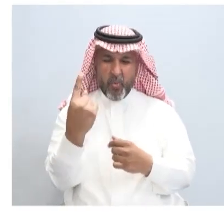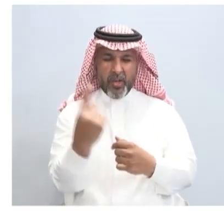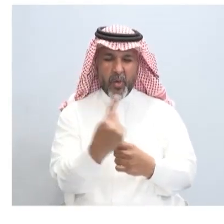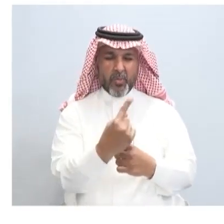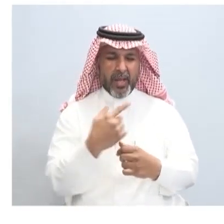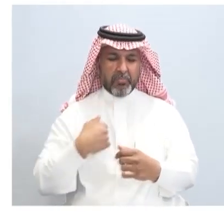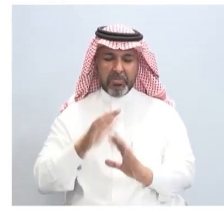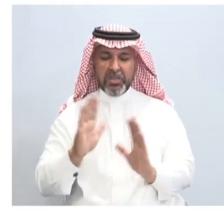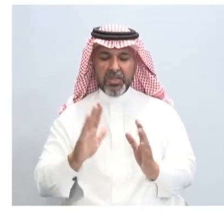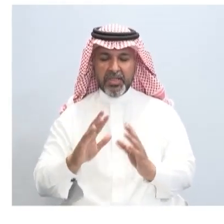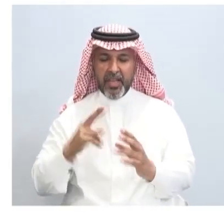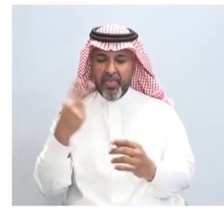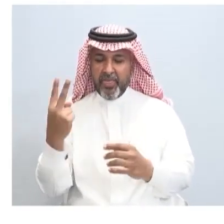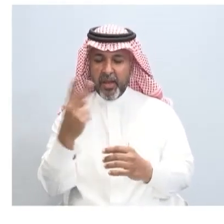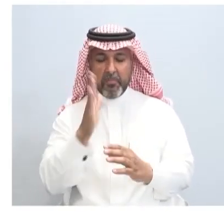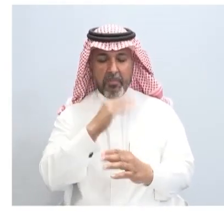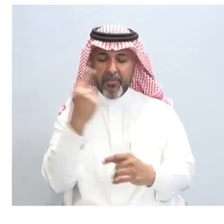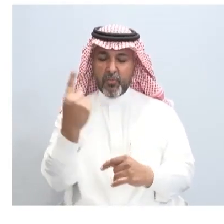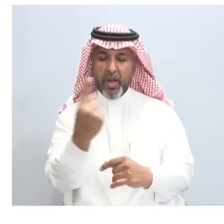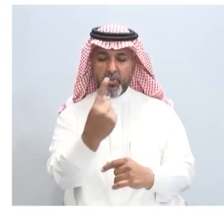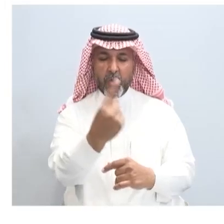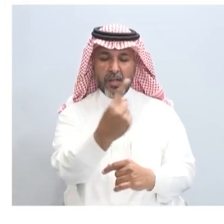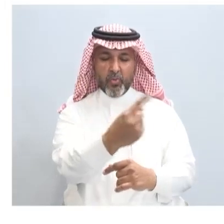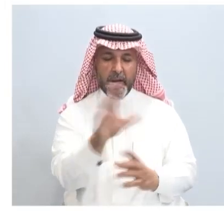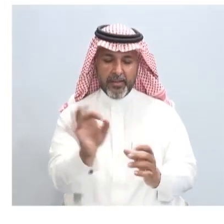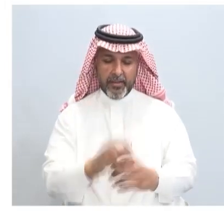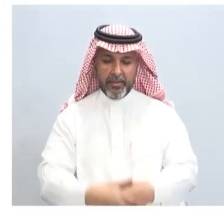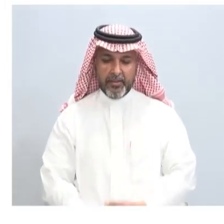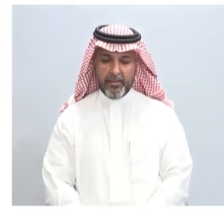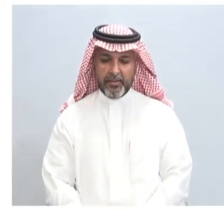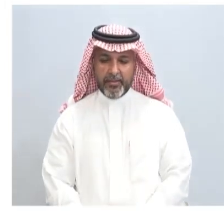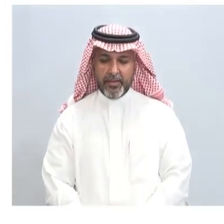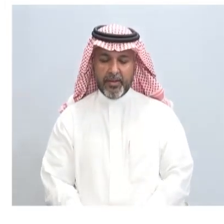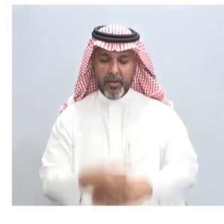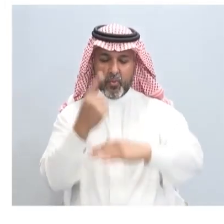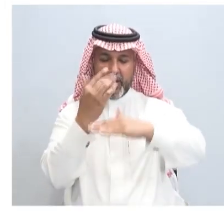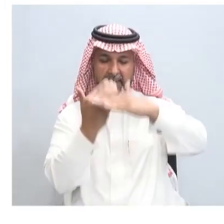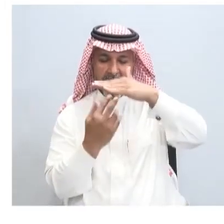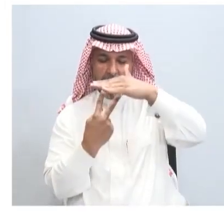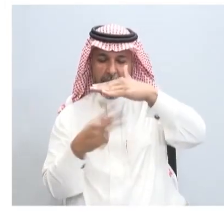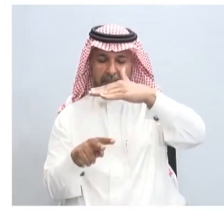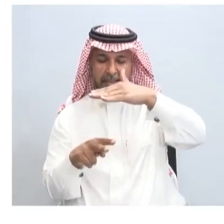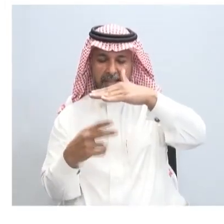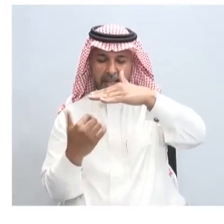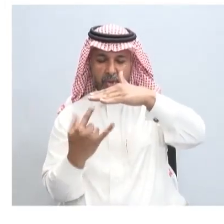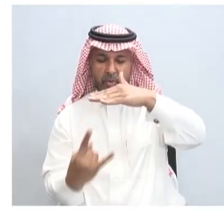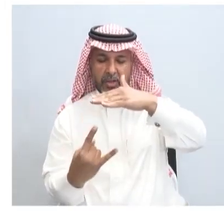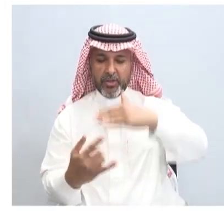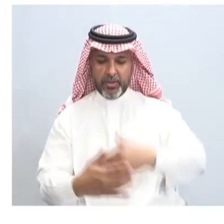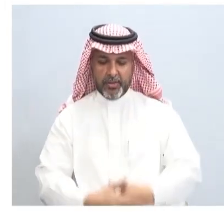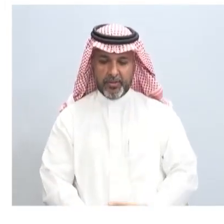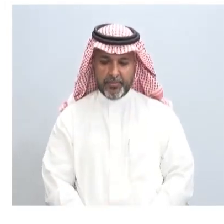وهنا اعطاني تشكيله واحده وبالتالي الاحتمال حيكون عباره عن واحد من اصل 200 و1